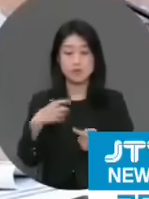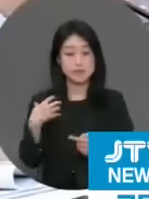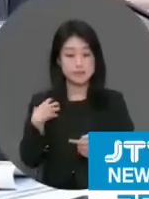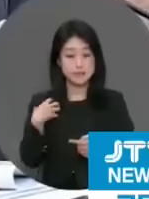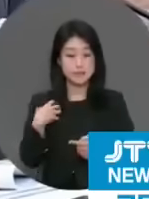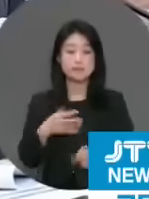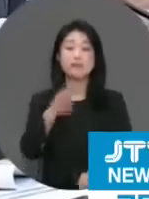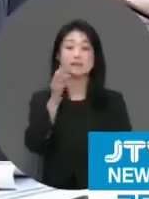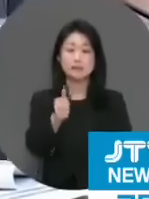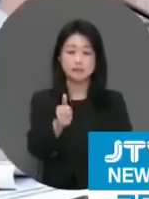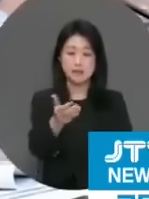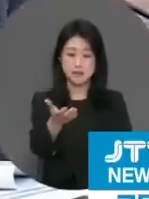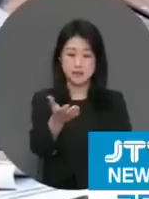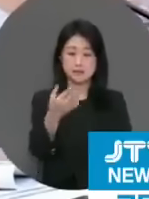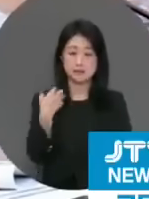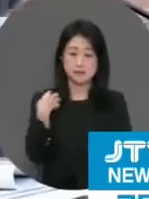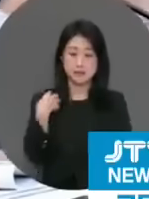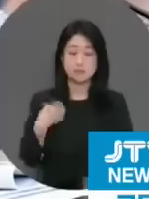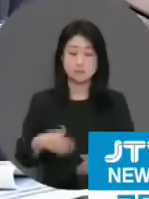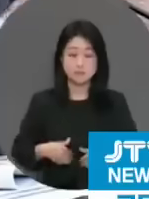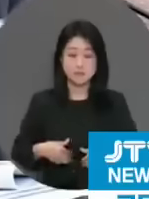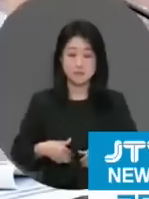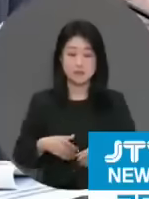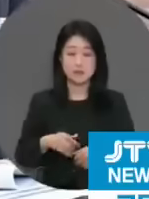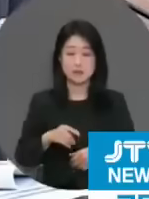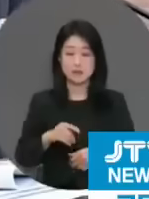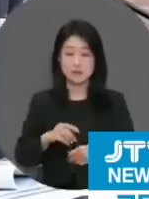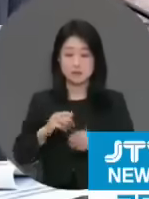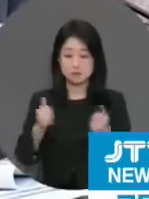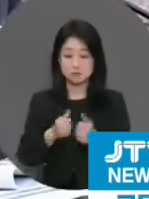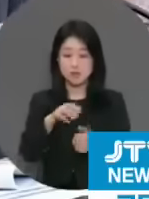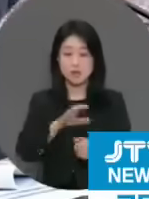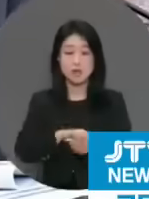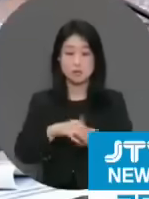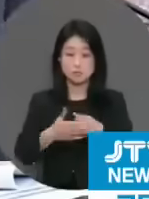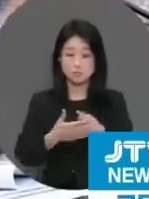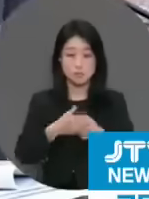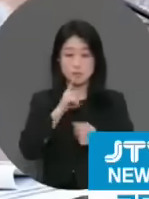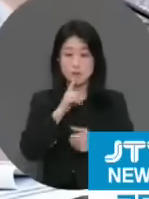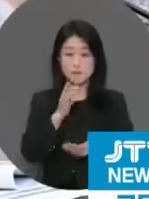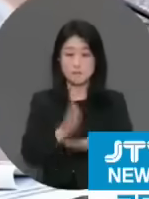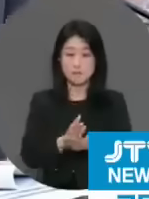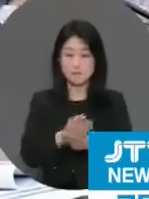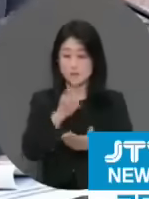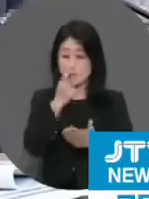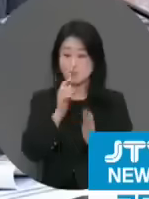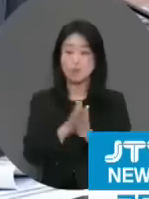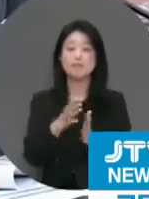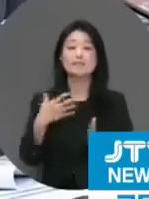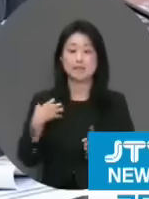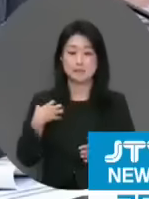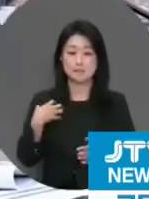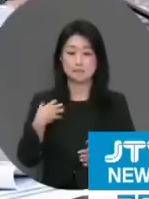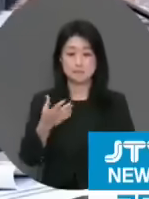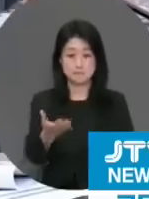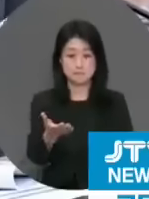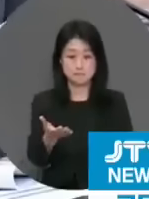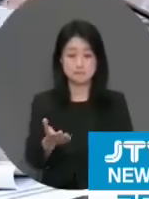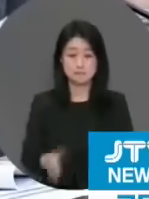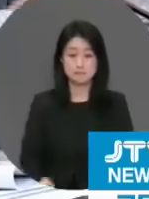게 바로 KBS 사장이에요. 협조라는 단어로 얘기할 게 아니라 본인 책임이 되는